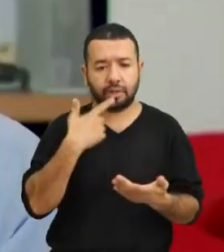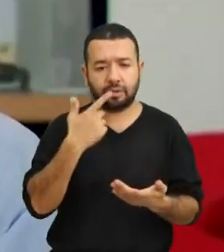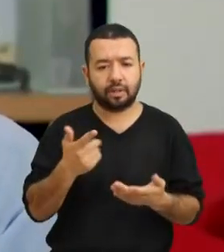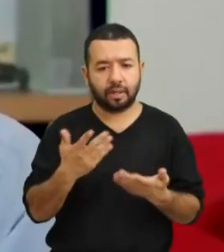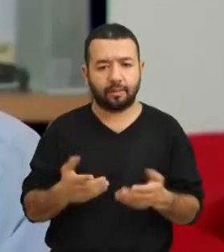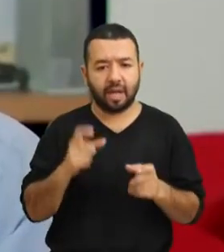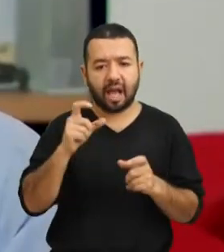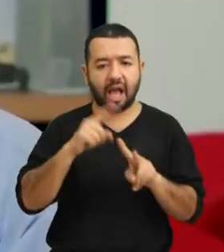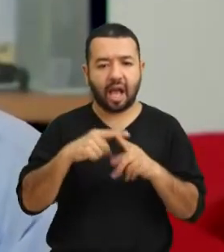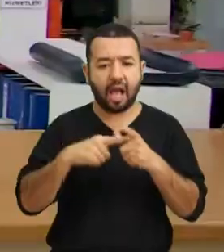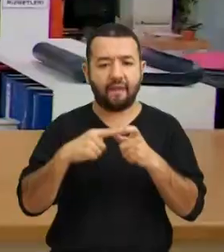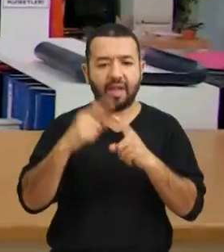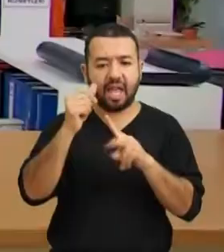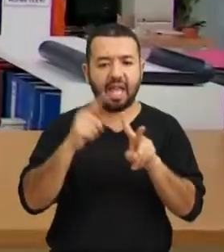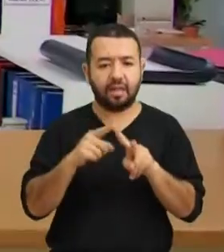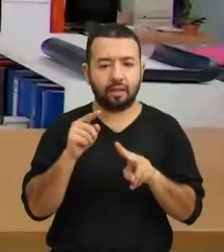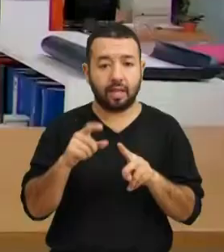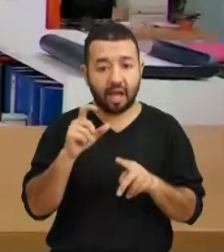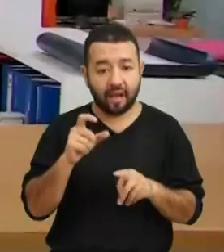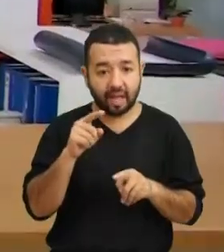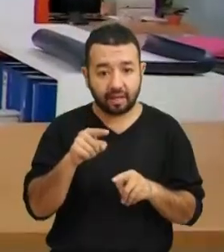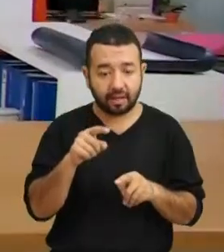kabul. Kafein, kafein oluyor mu? Kafein, kafein.